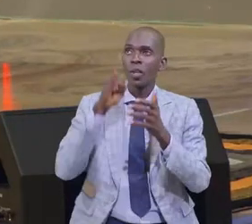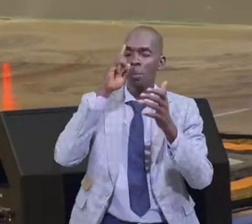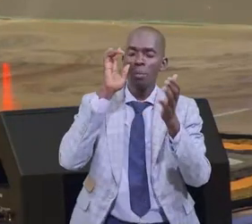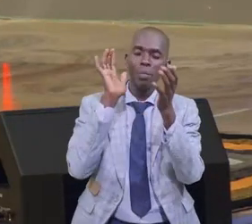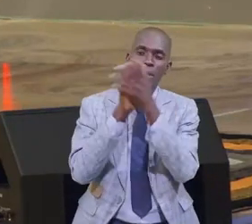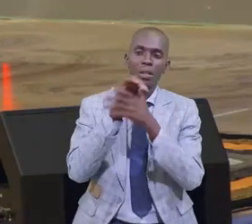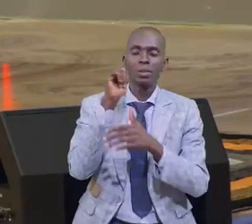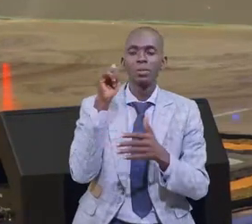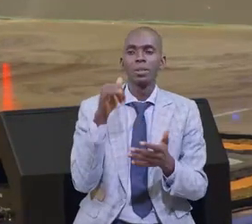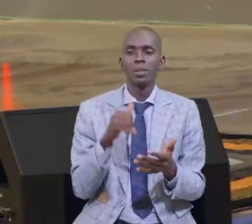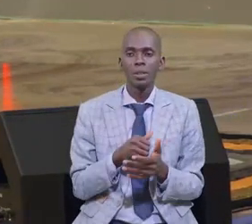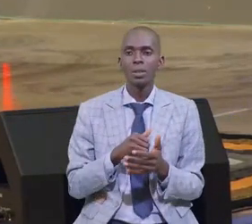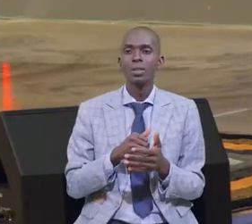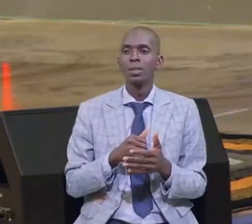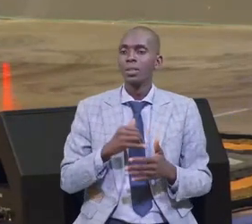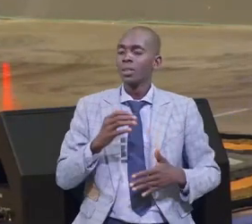croyez-le.